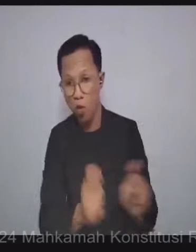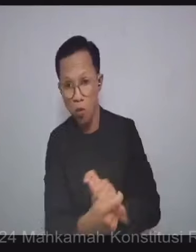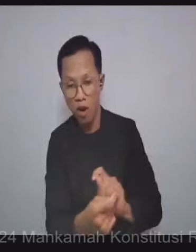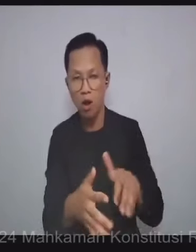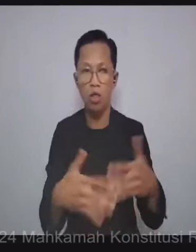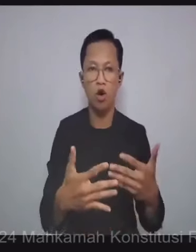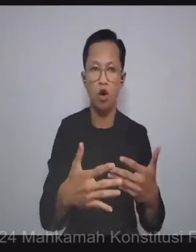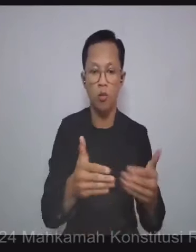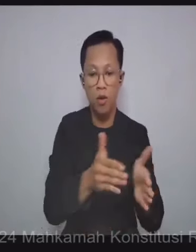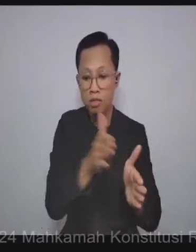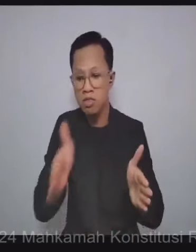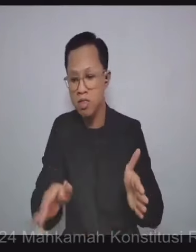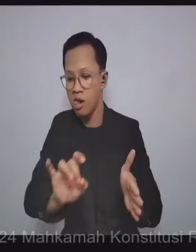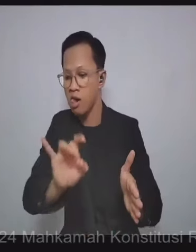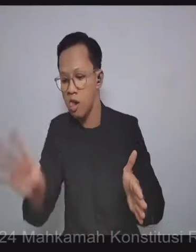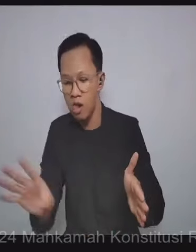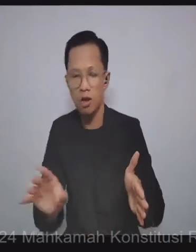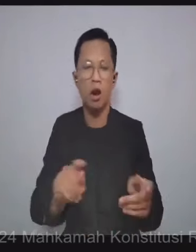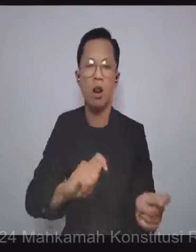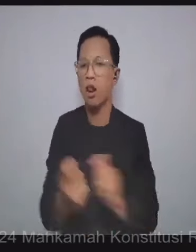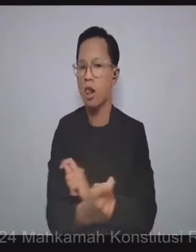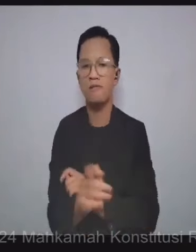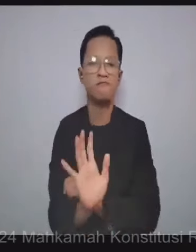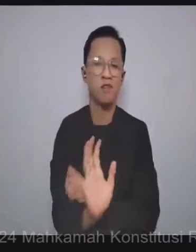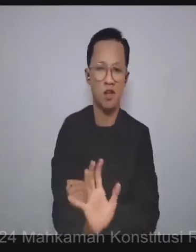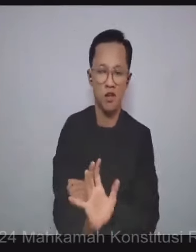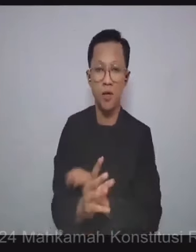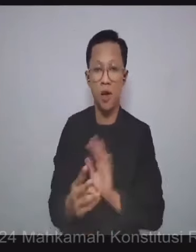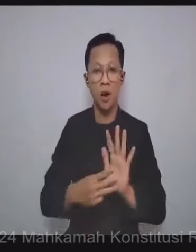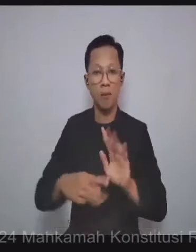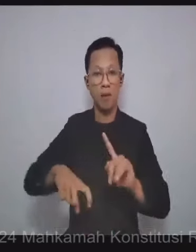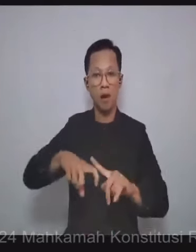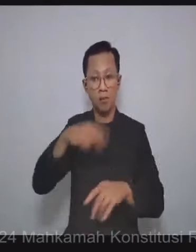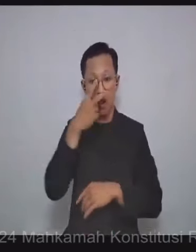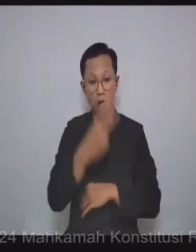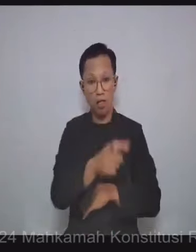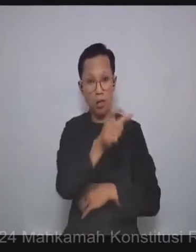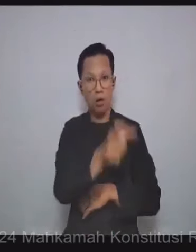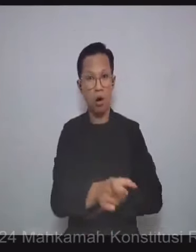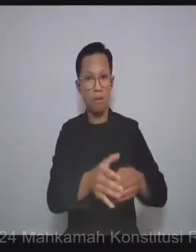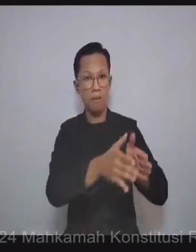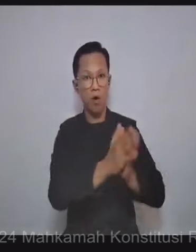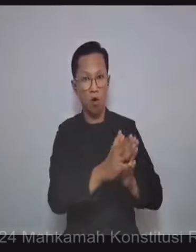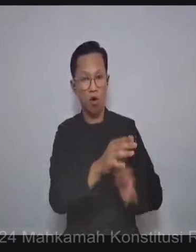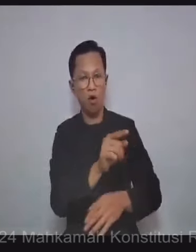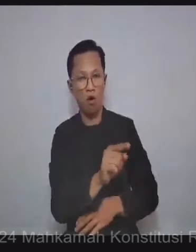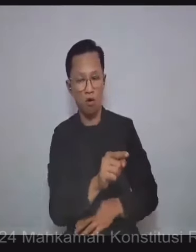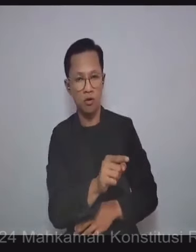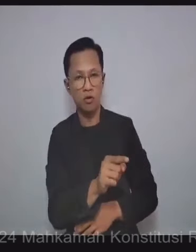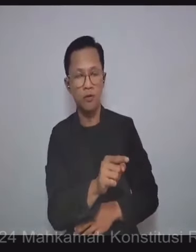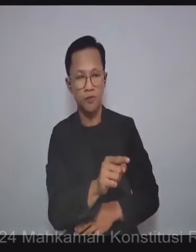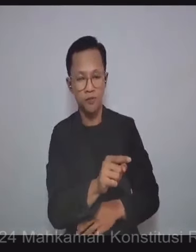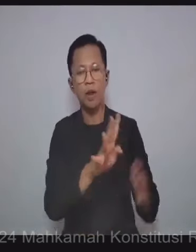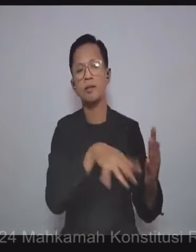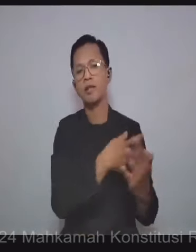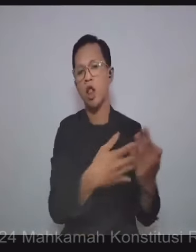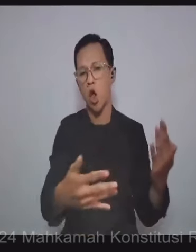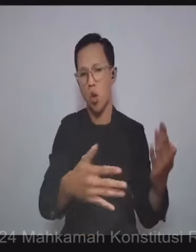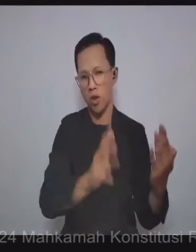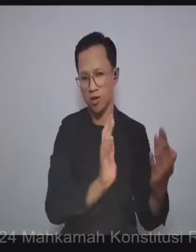tahapan berikutnya Oleh karena itu Mahkamah memandang termohon terikat kepada jadwal yang telah ditetapkan